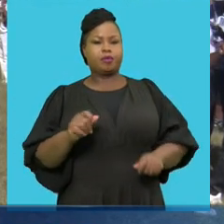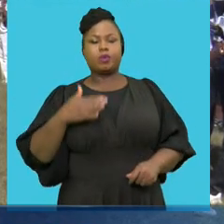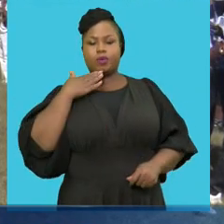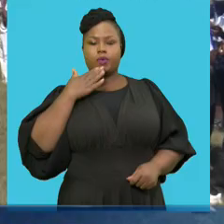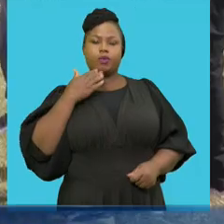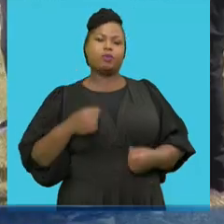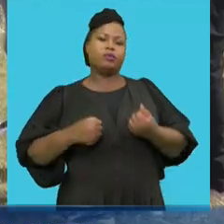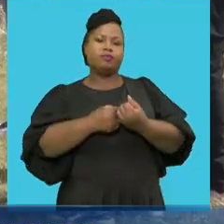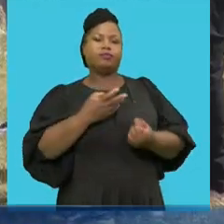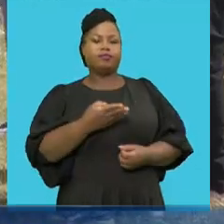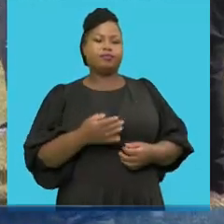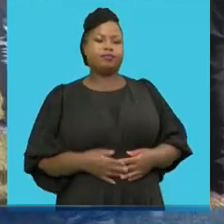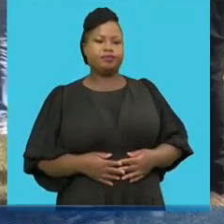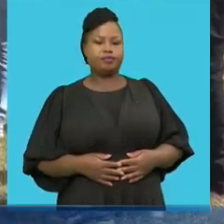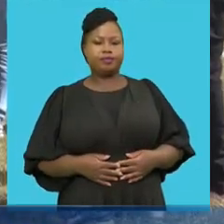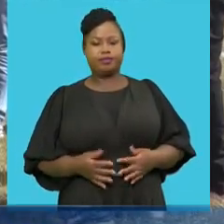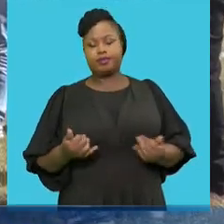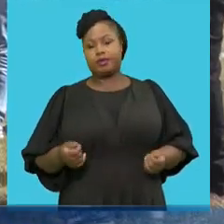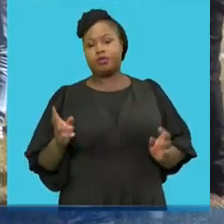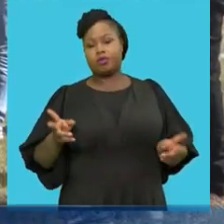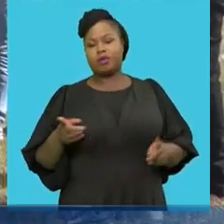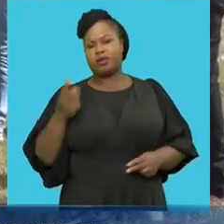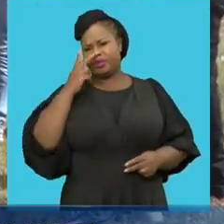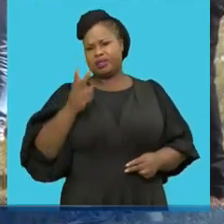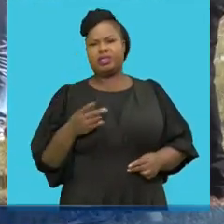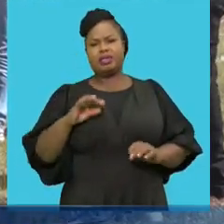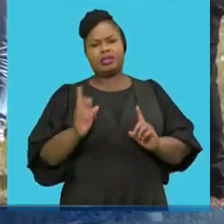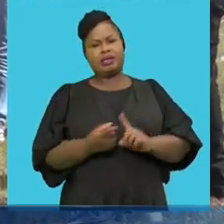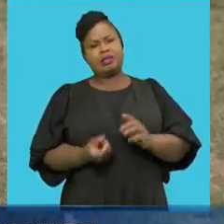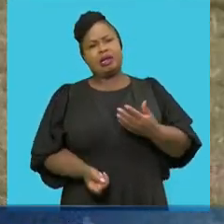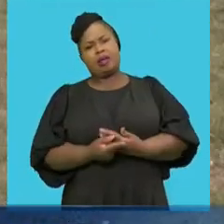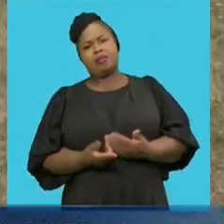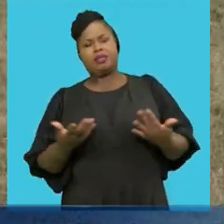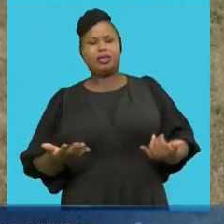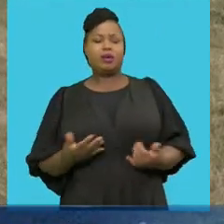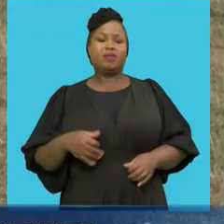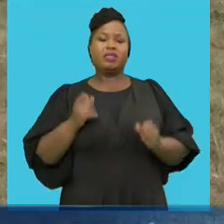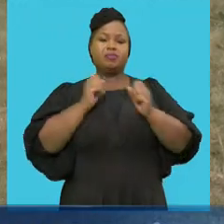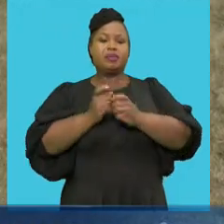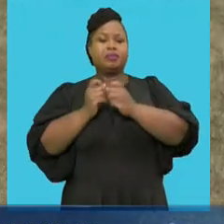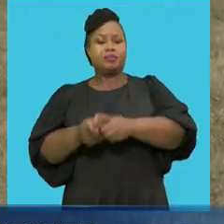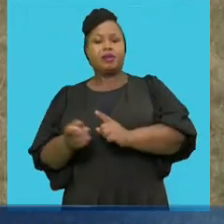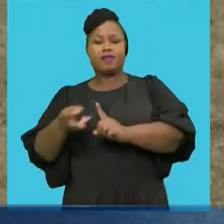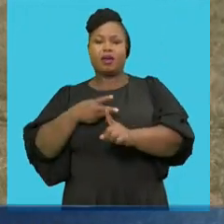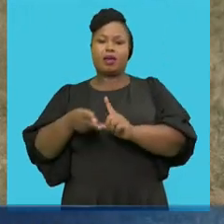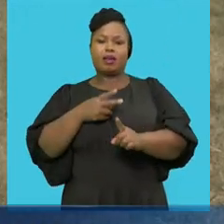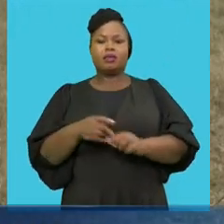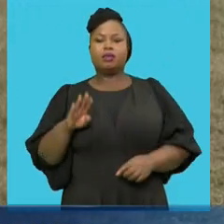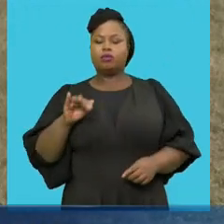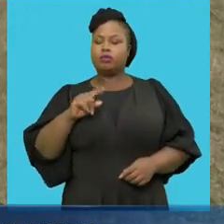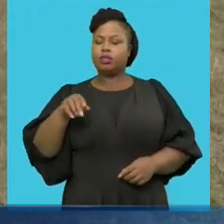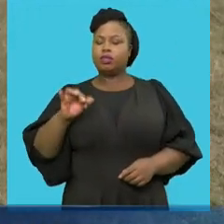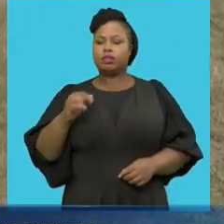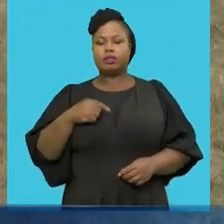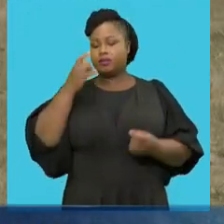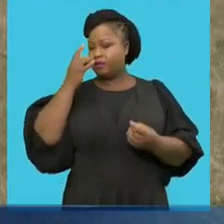abazomela izwi lenkathi. Njengoba-ke kuvamile ukubonakala izigameko zodlame ngesikhathi sokhetho, uButhelezi bese yalela amalunga